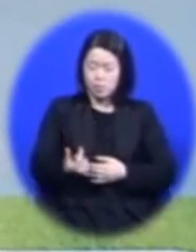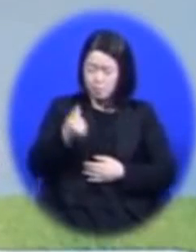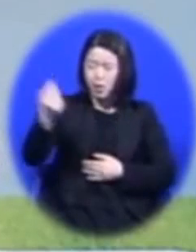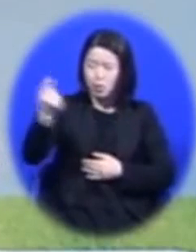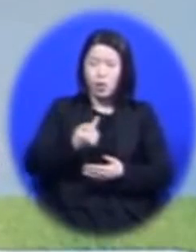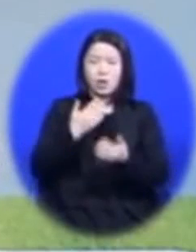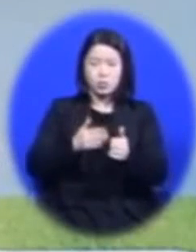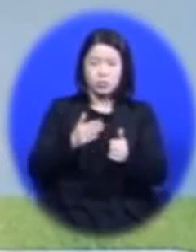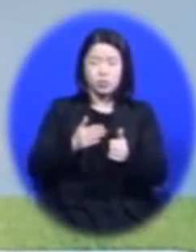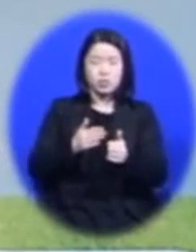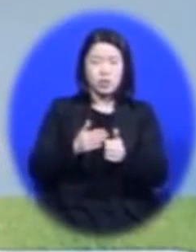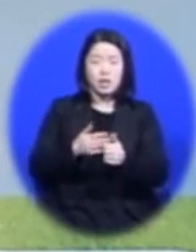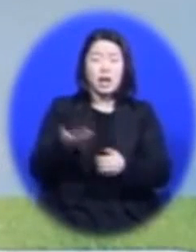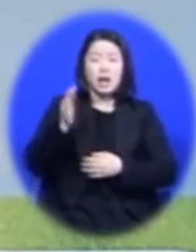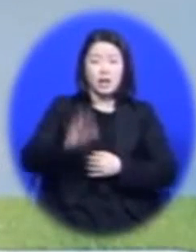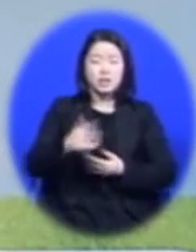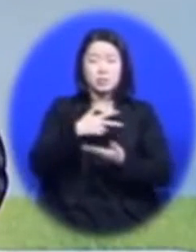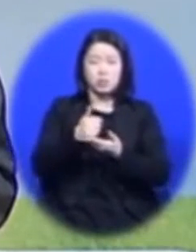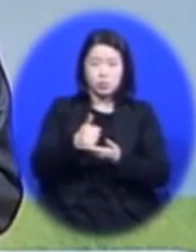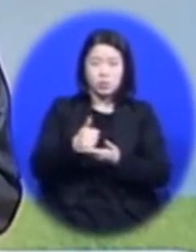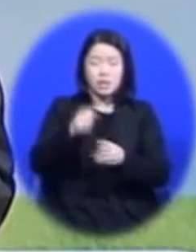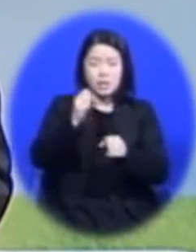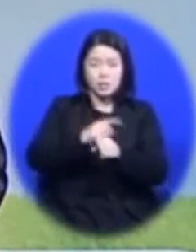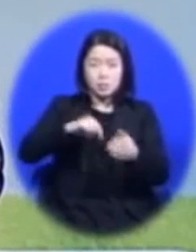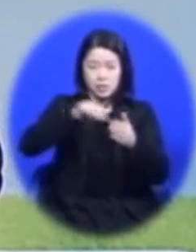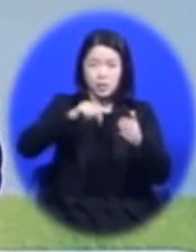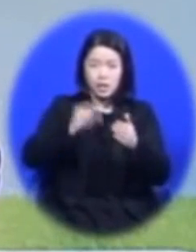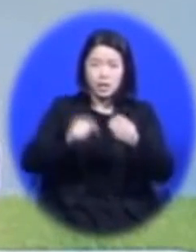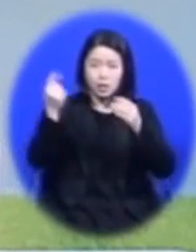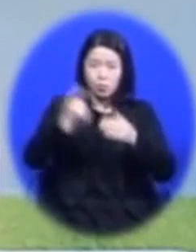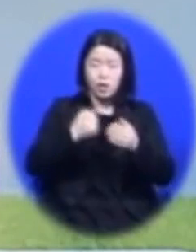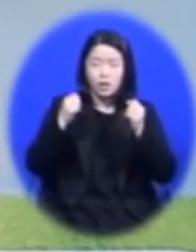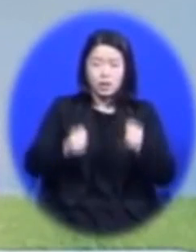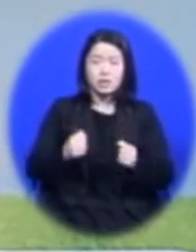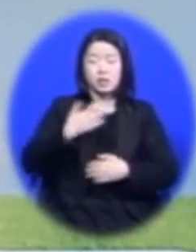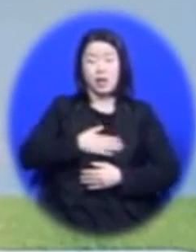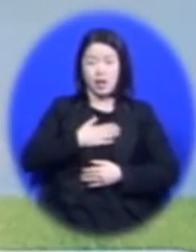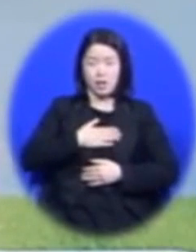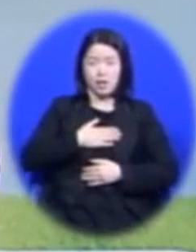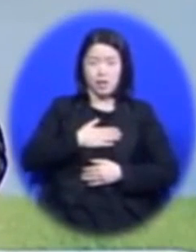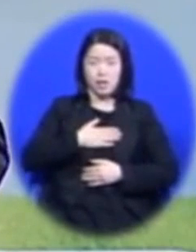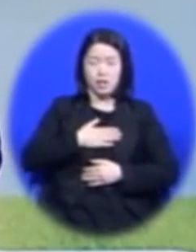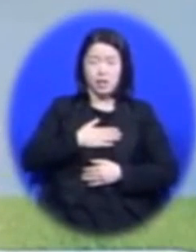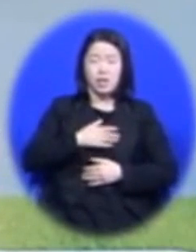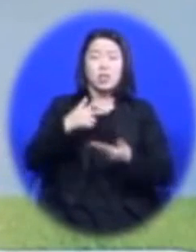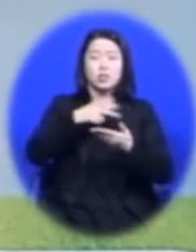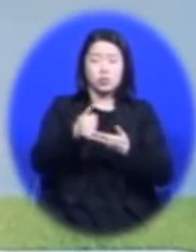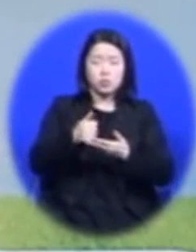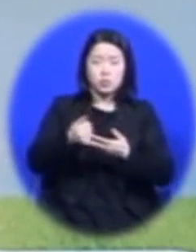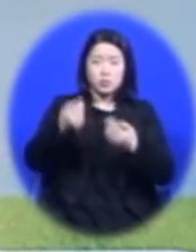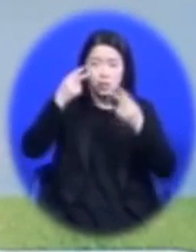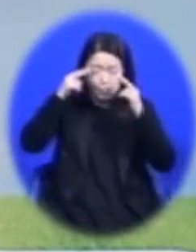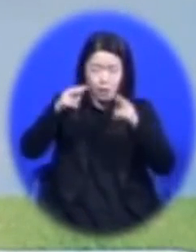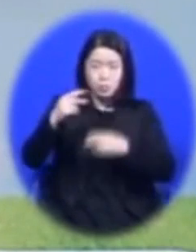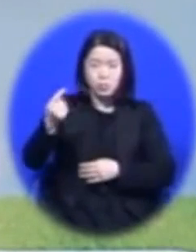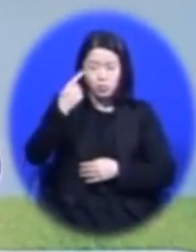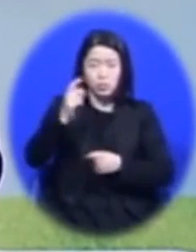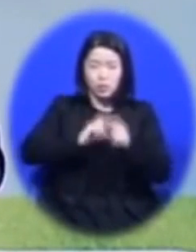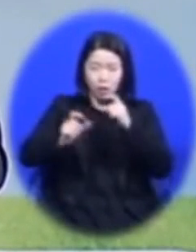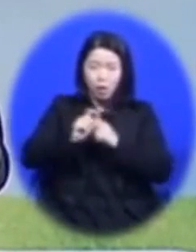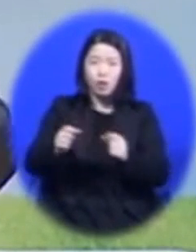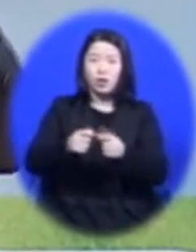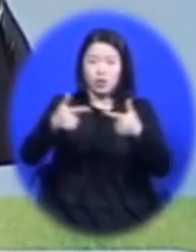좀 와주십시오. 그러나 주님 이미 제 안에 와 계신 것을 알았습니다. 주님을 바라보는 눈을 더